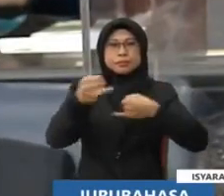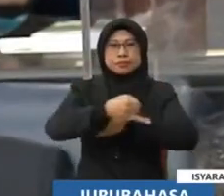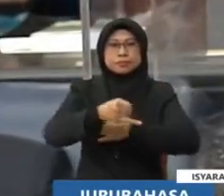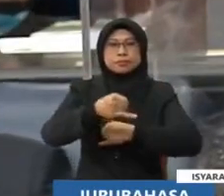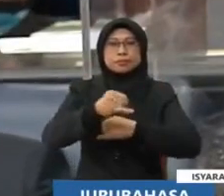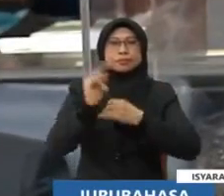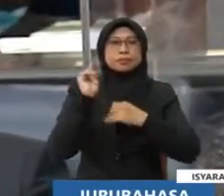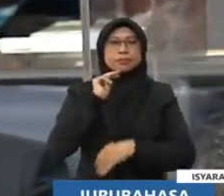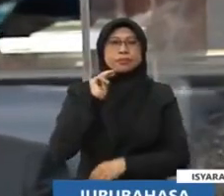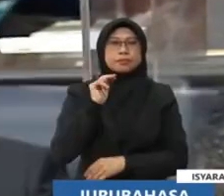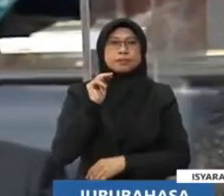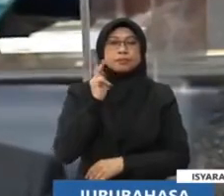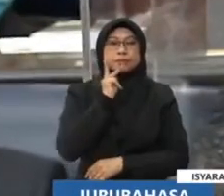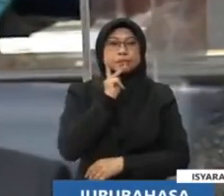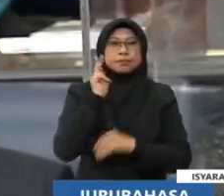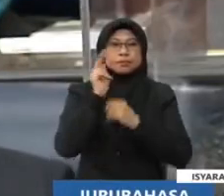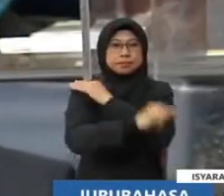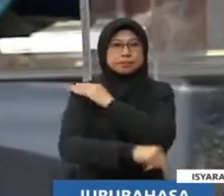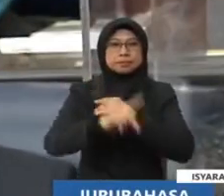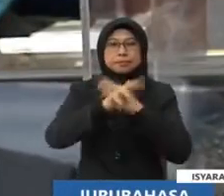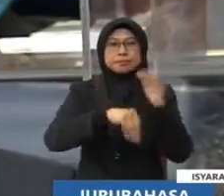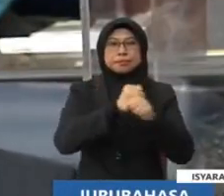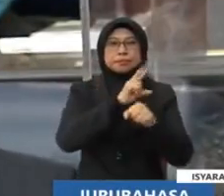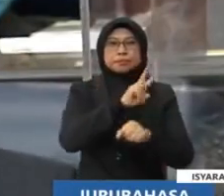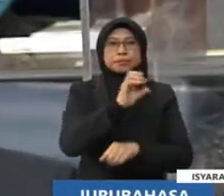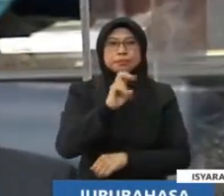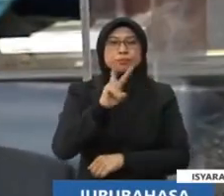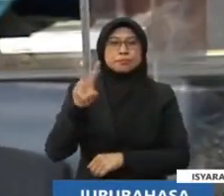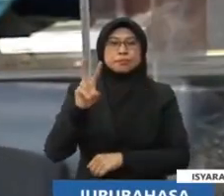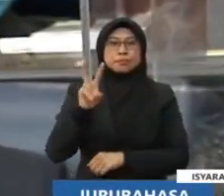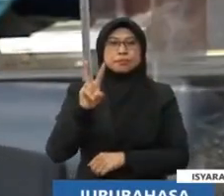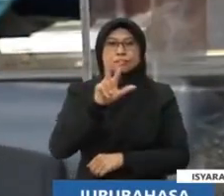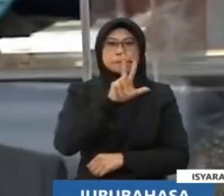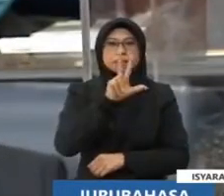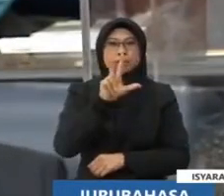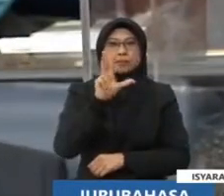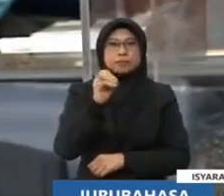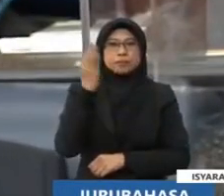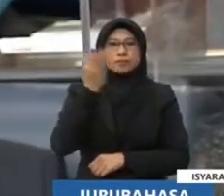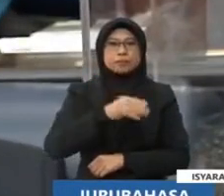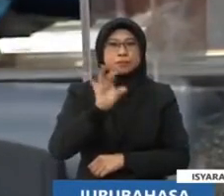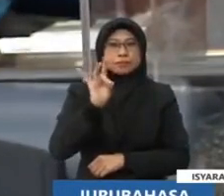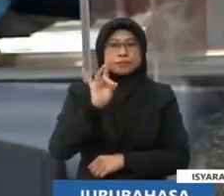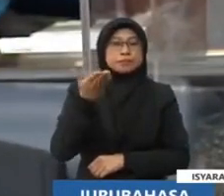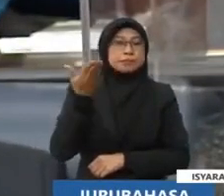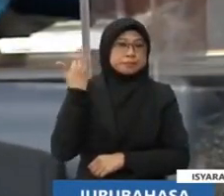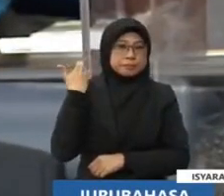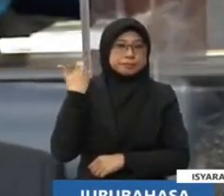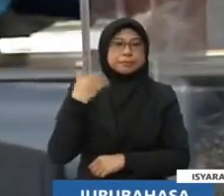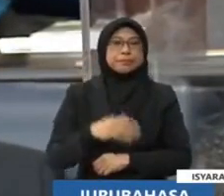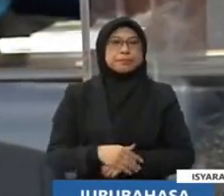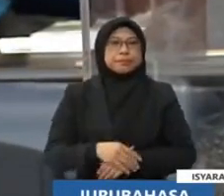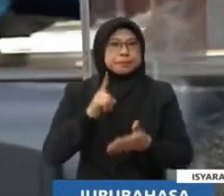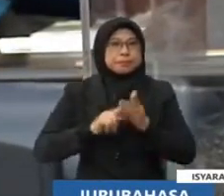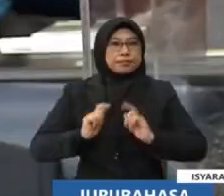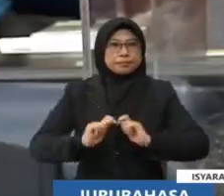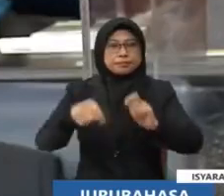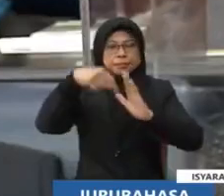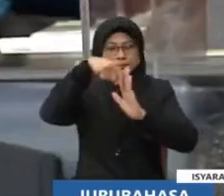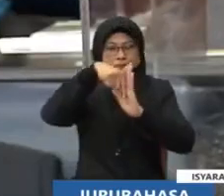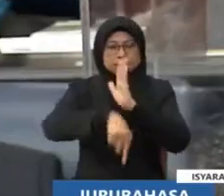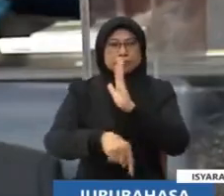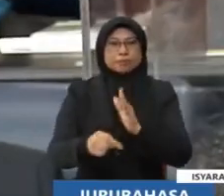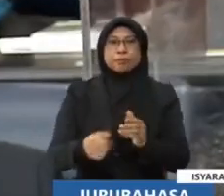Kedah tahun 2022 pada 30 hari bulan Ogos yang lalu. Sebarang tindakan